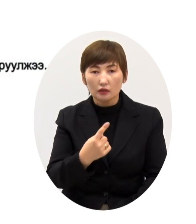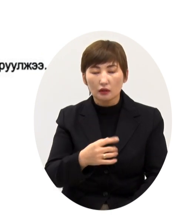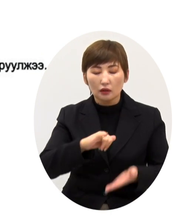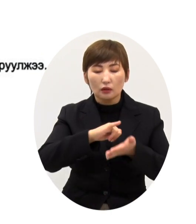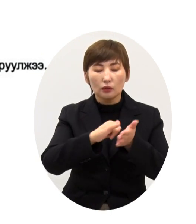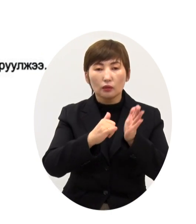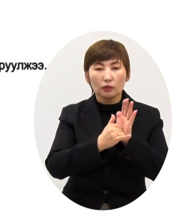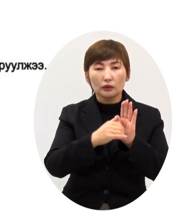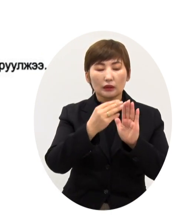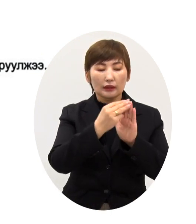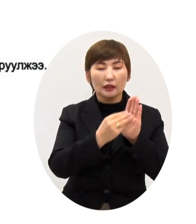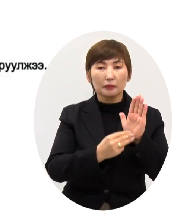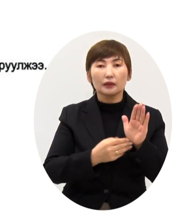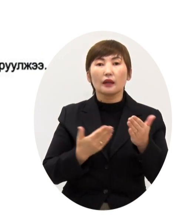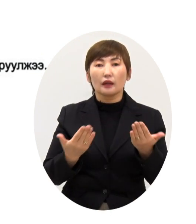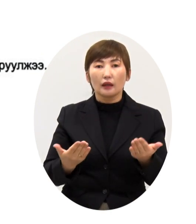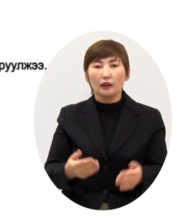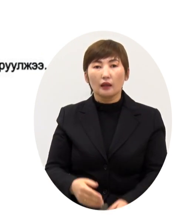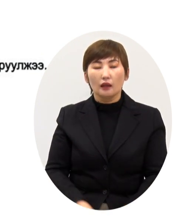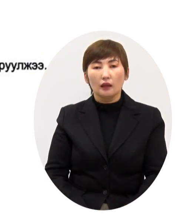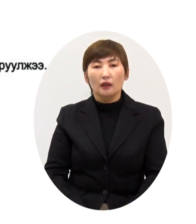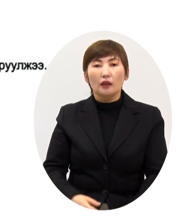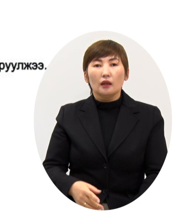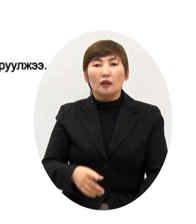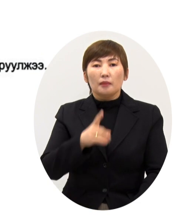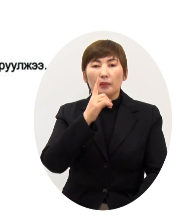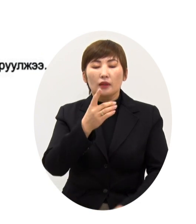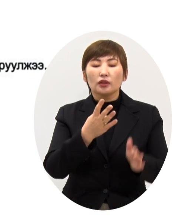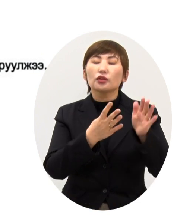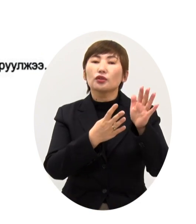утга бэлэглэлийг мөн тайлбарлаарай. За дэлгэцэнд